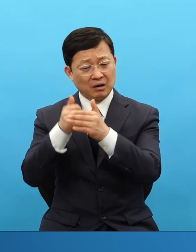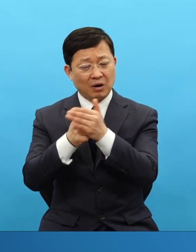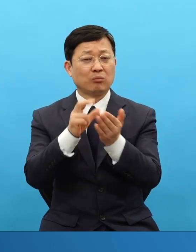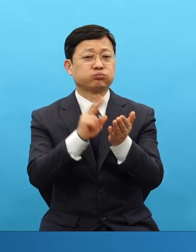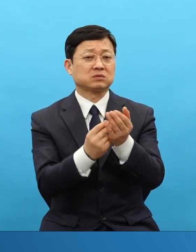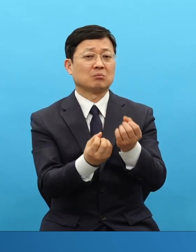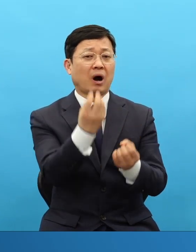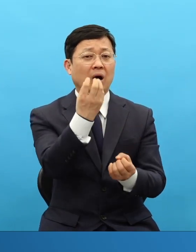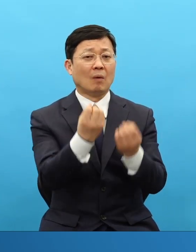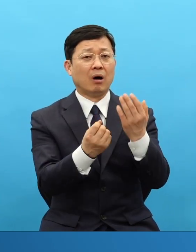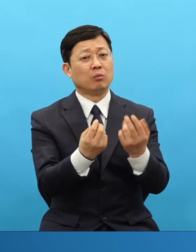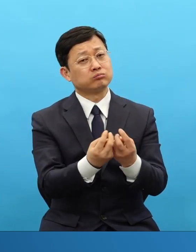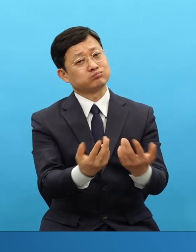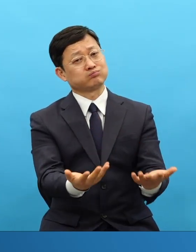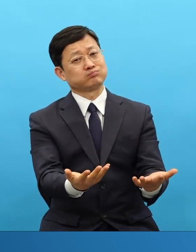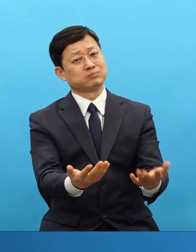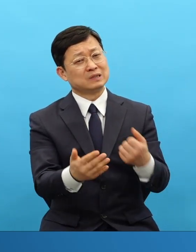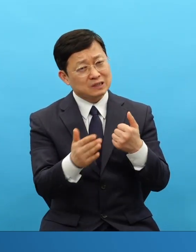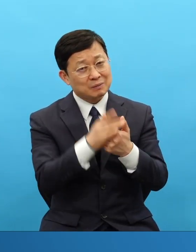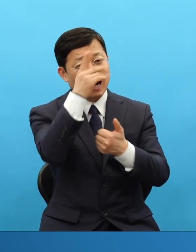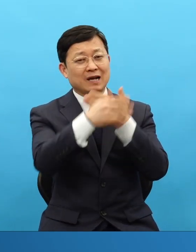이것만 없애는 게 아니잖아요.